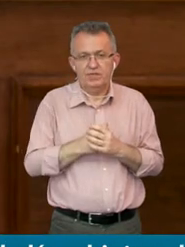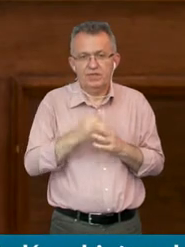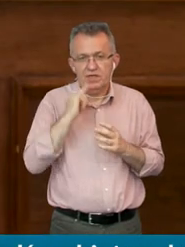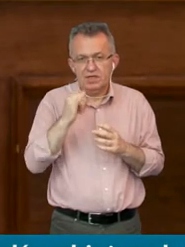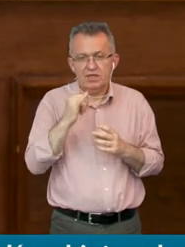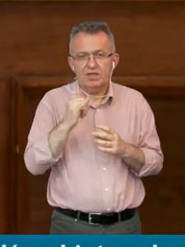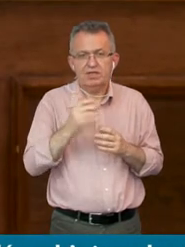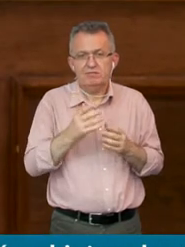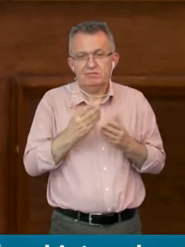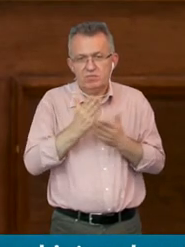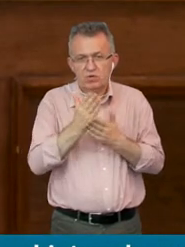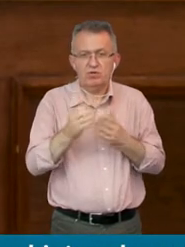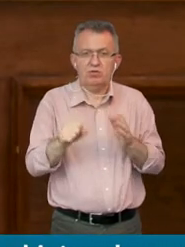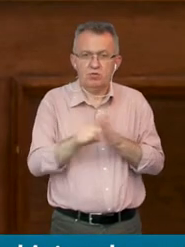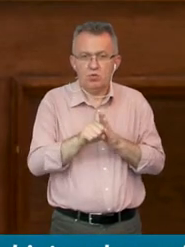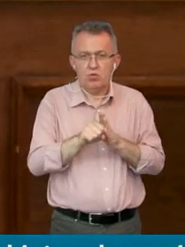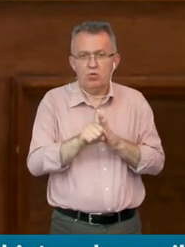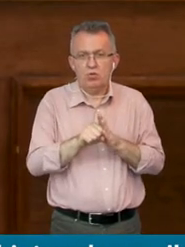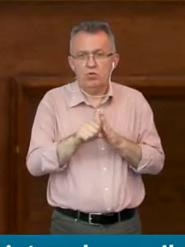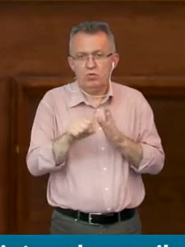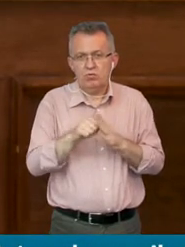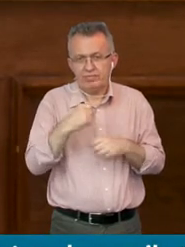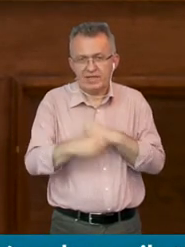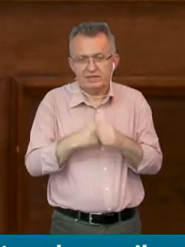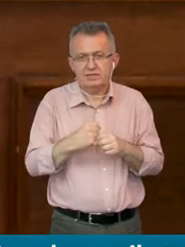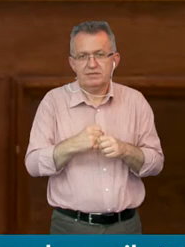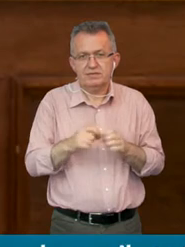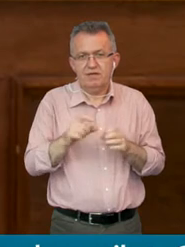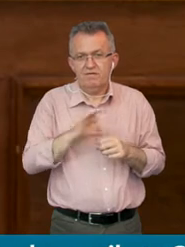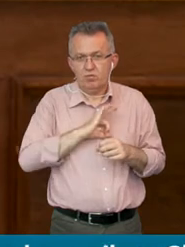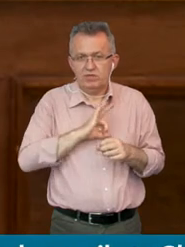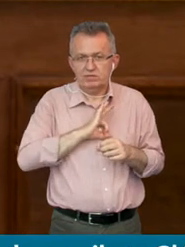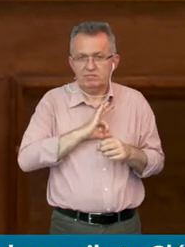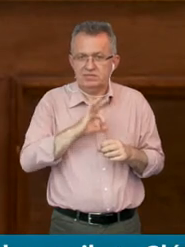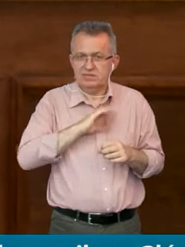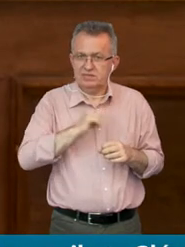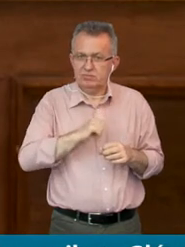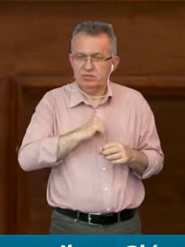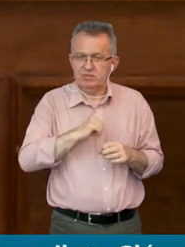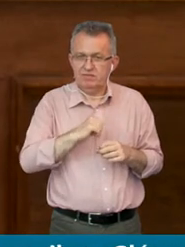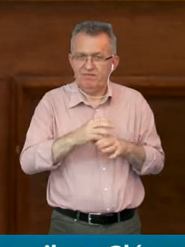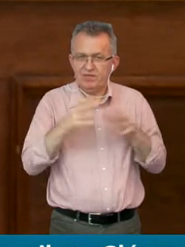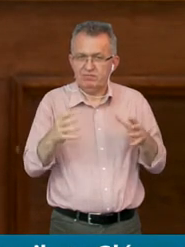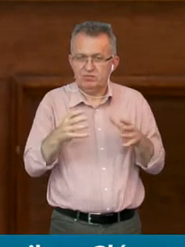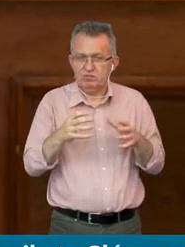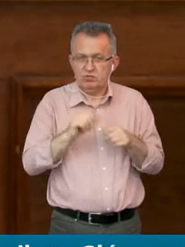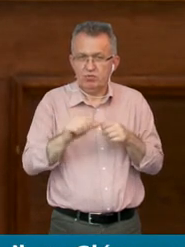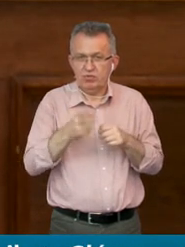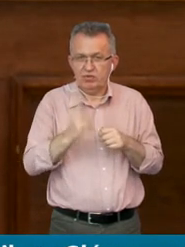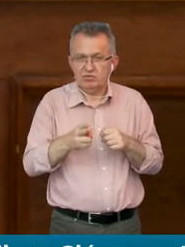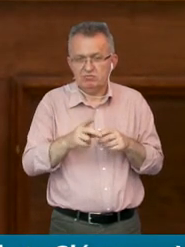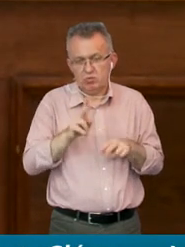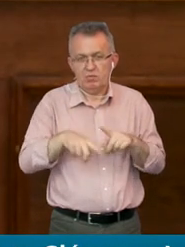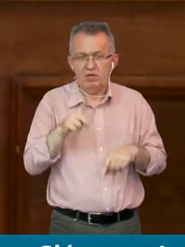jakiś sposób zmotywować do takiej pracy właśnie we własnym zakresie, w szerszym stopniu niż